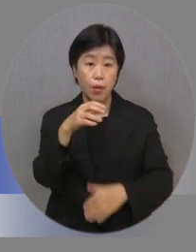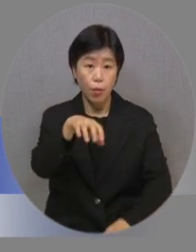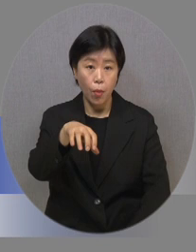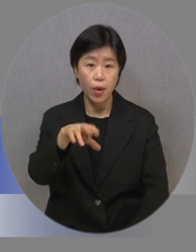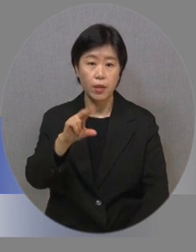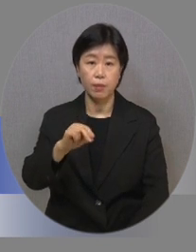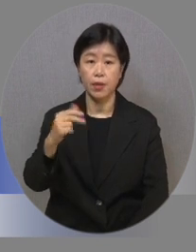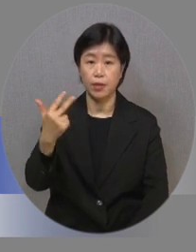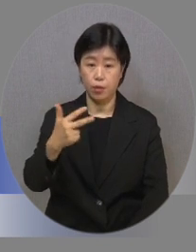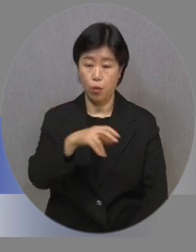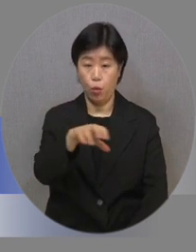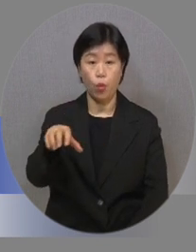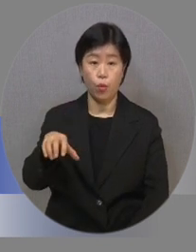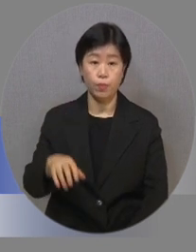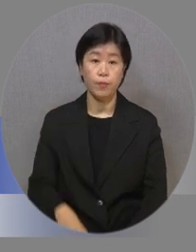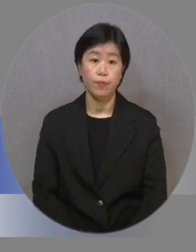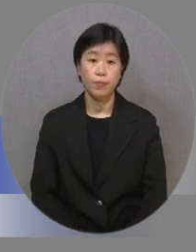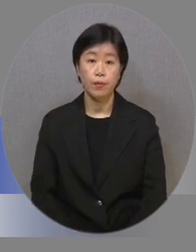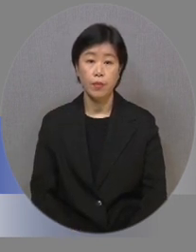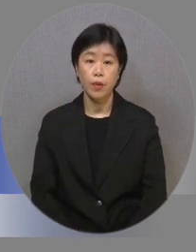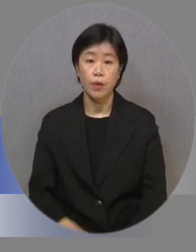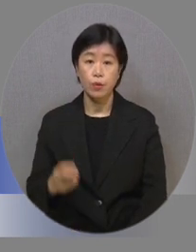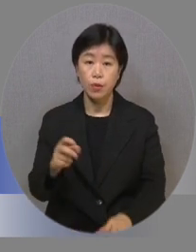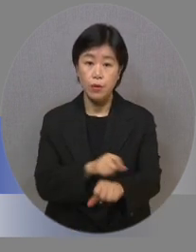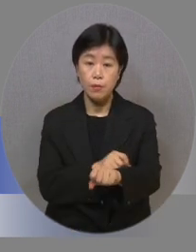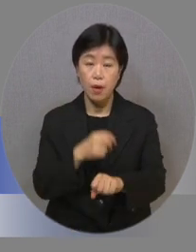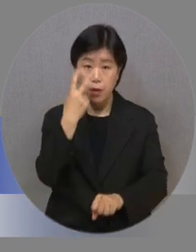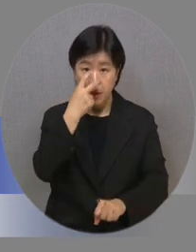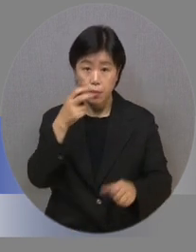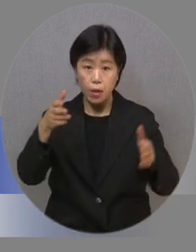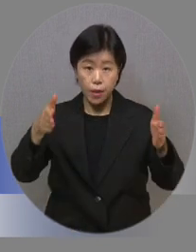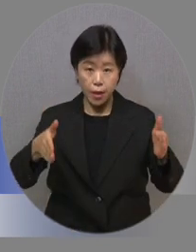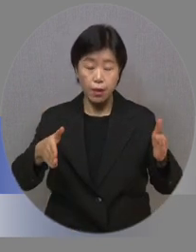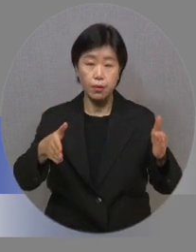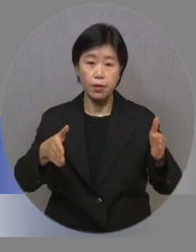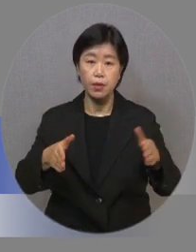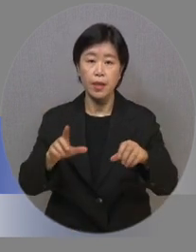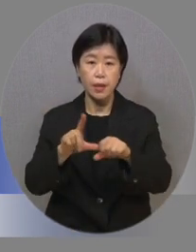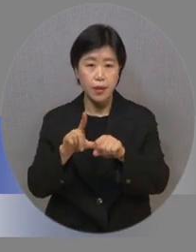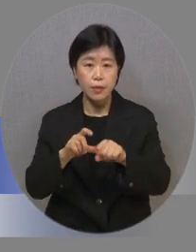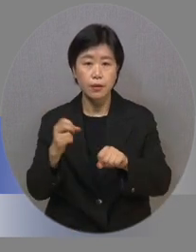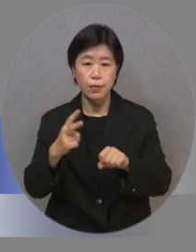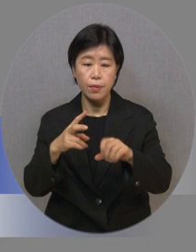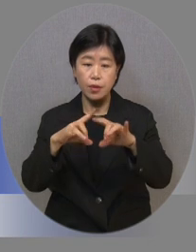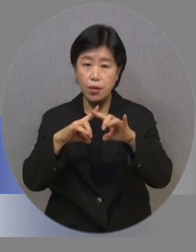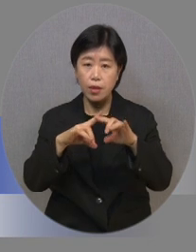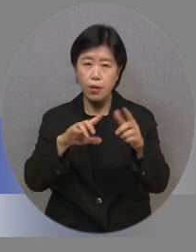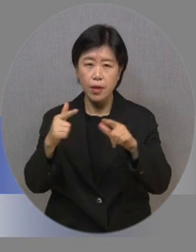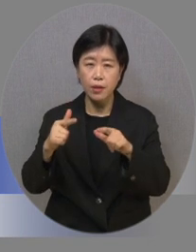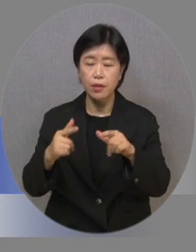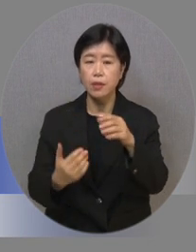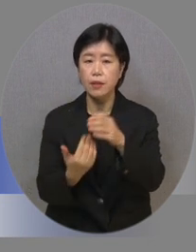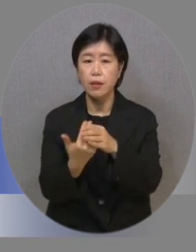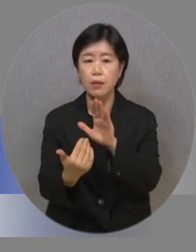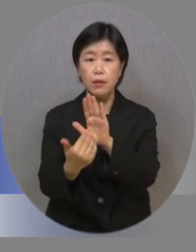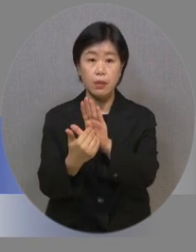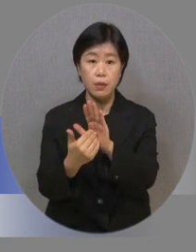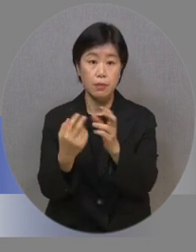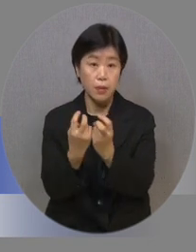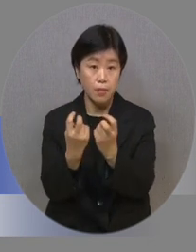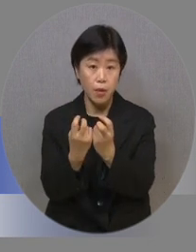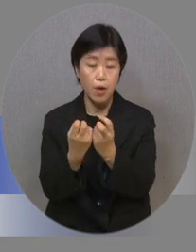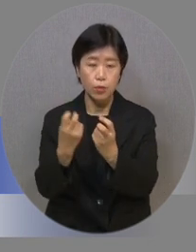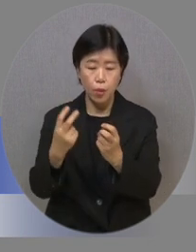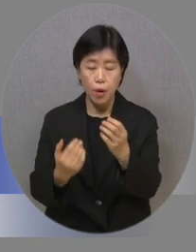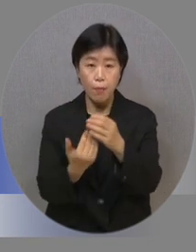소입니다 또한 산자부는 특별 점검 기관 내 가스 전기 사고 예방 요령과 사고시 대처